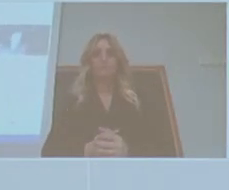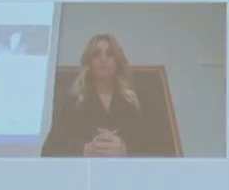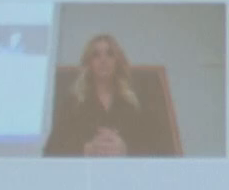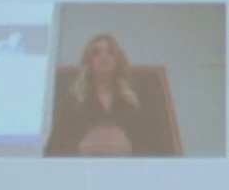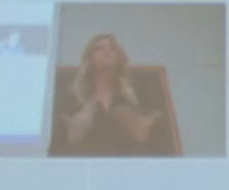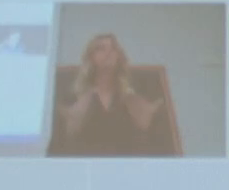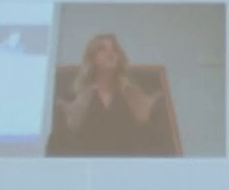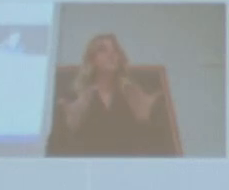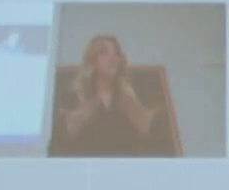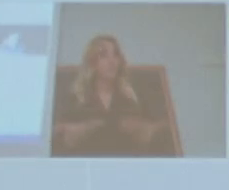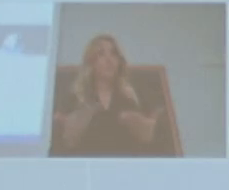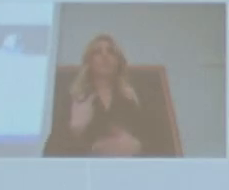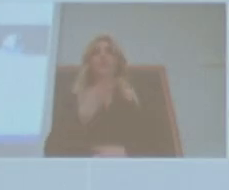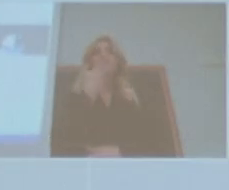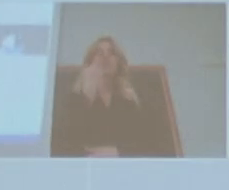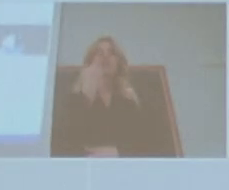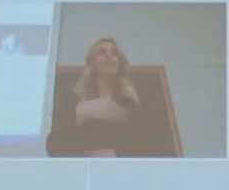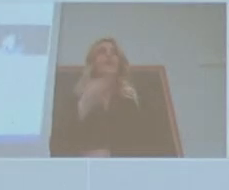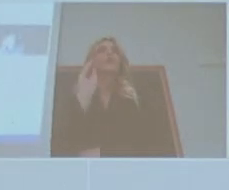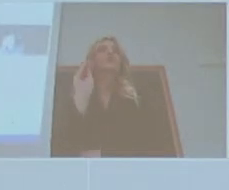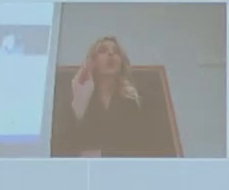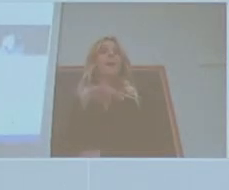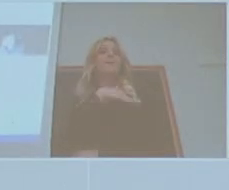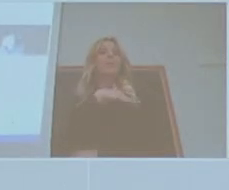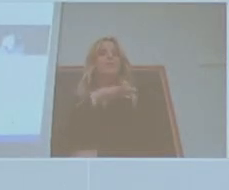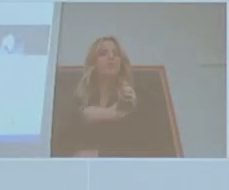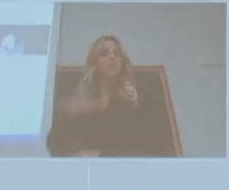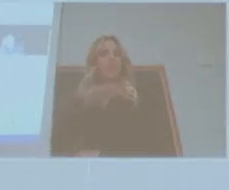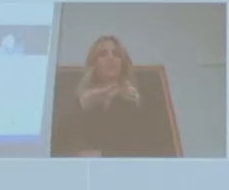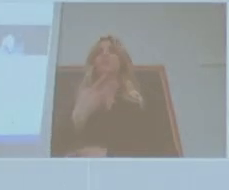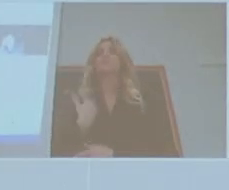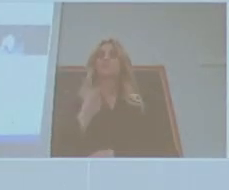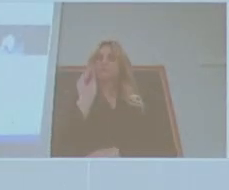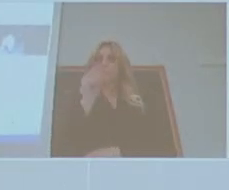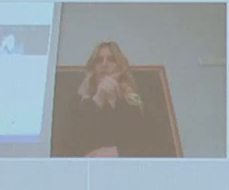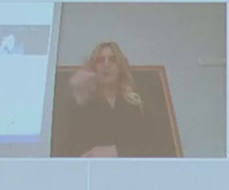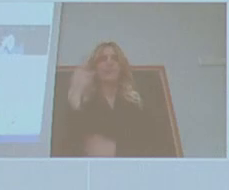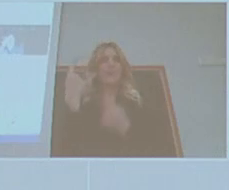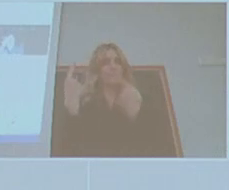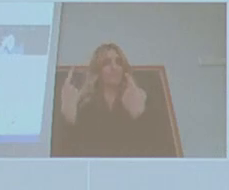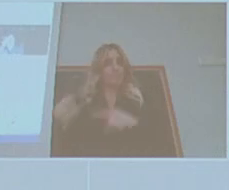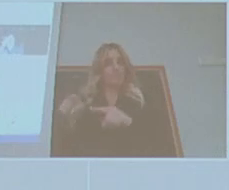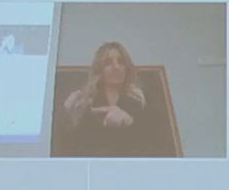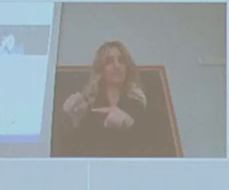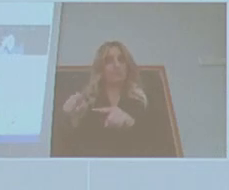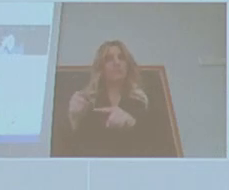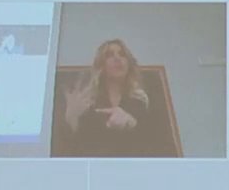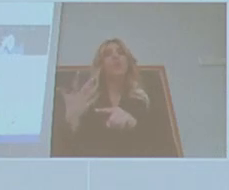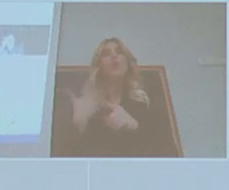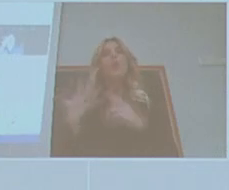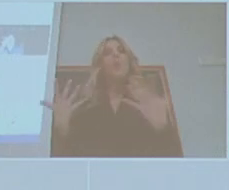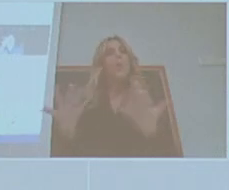qui vorrei porre una domanda agli studenti. Secondo voi questo fenomeno è un qualcosa